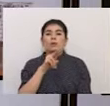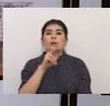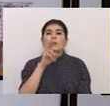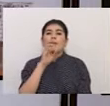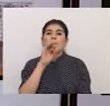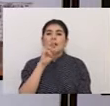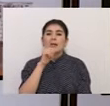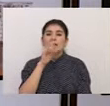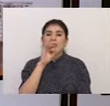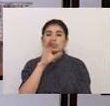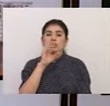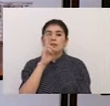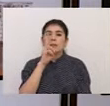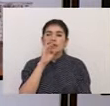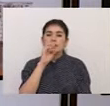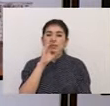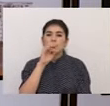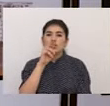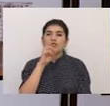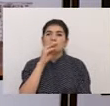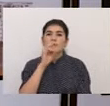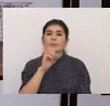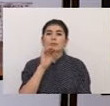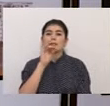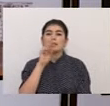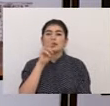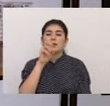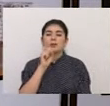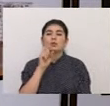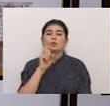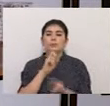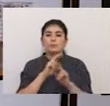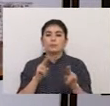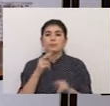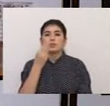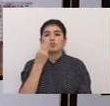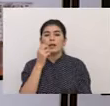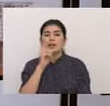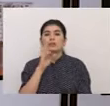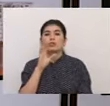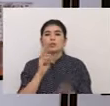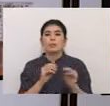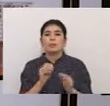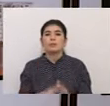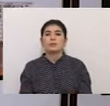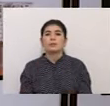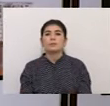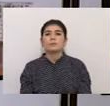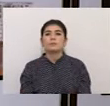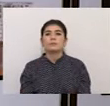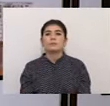belgisiz qo'llangan kesimlik shaklida. Izla so'zi ham xuddi shunday shaklda hisoblanadi.